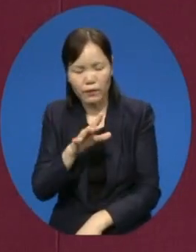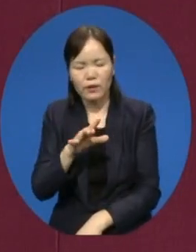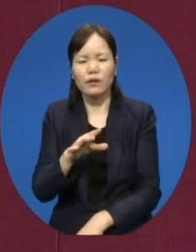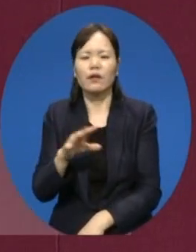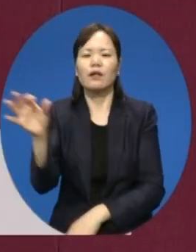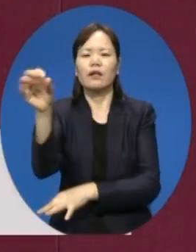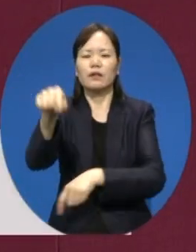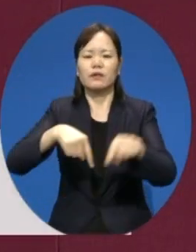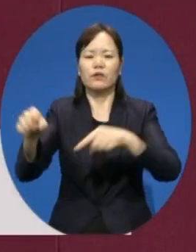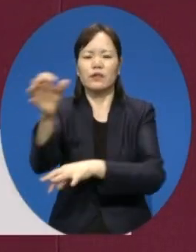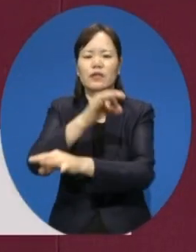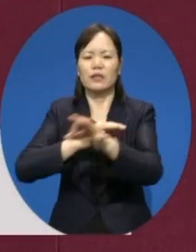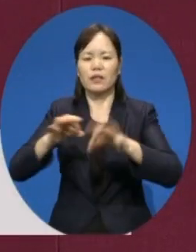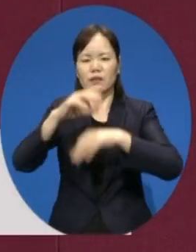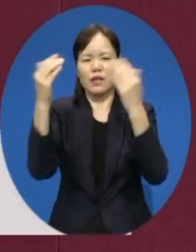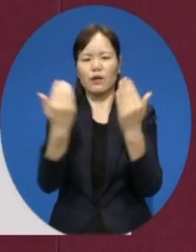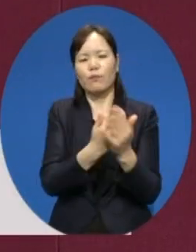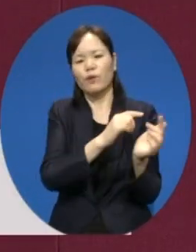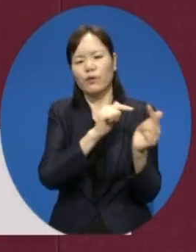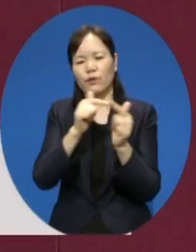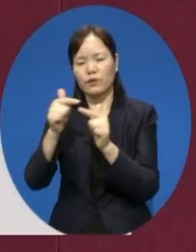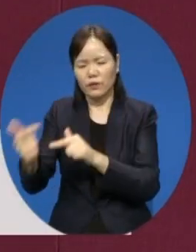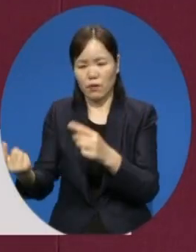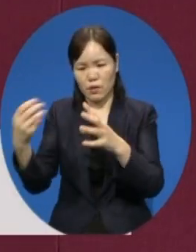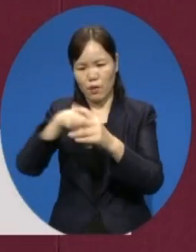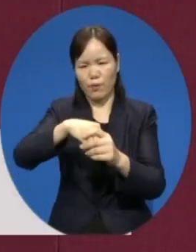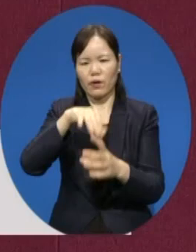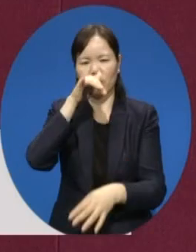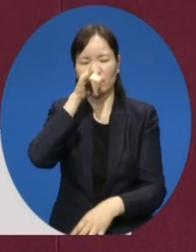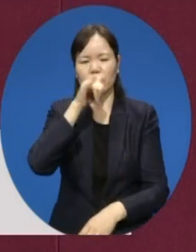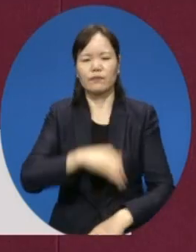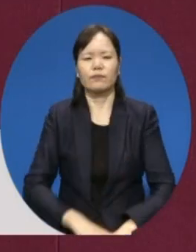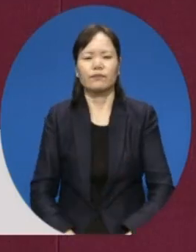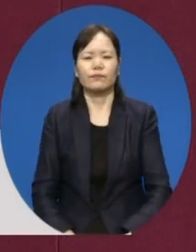경제가 모든 것에 스며들어 있습니다.